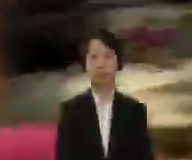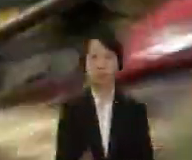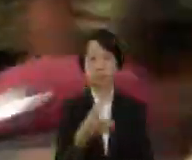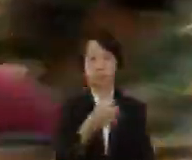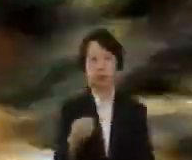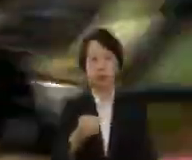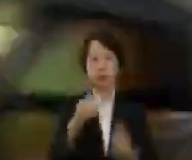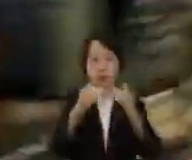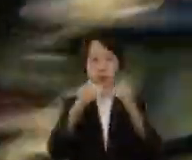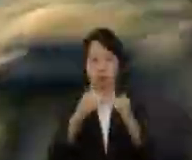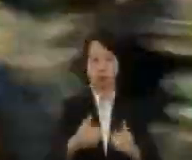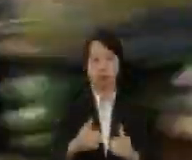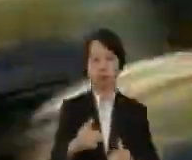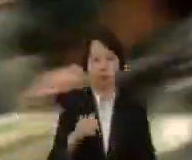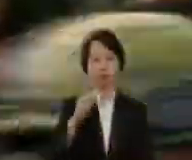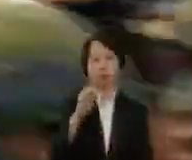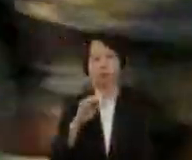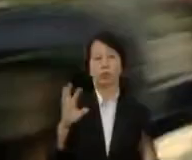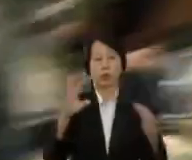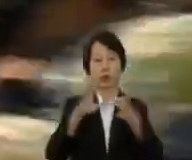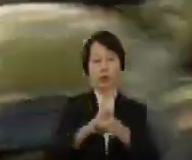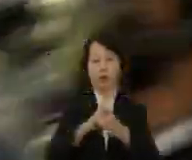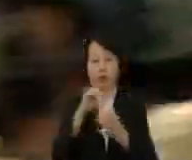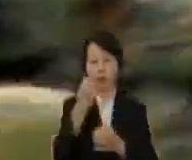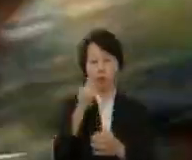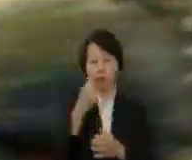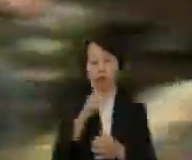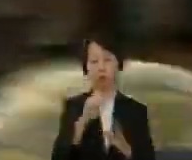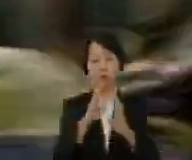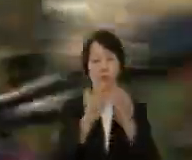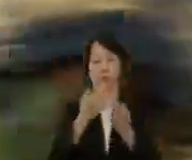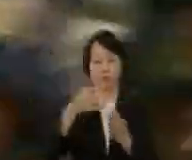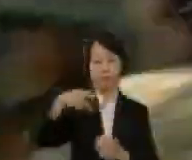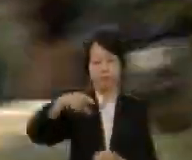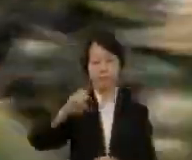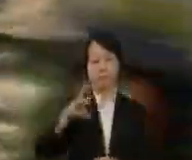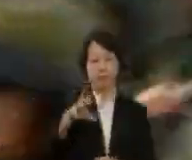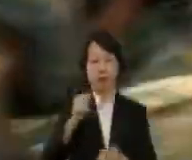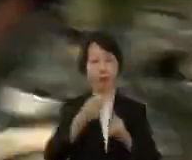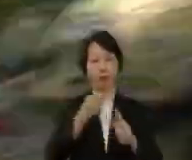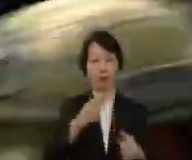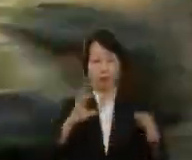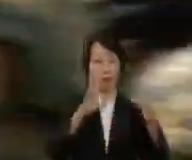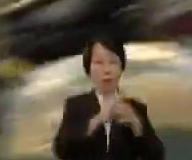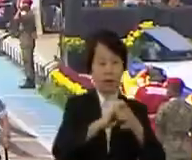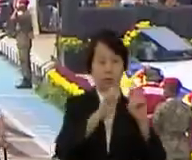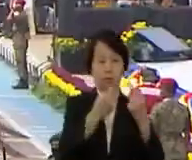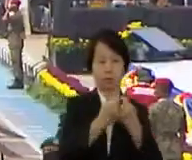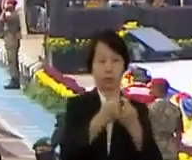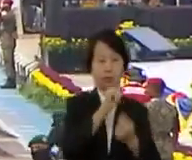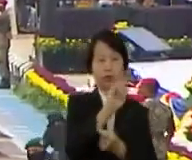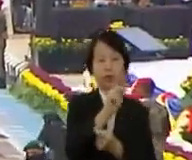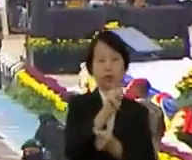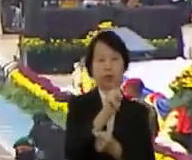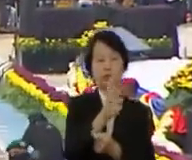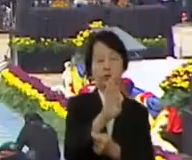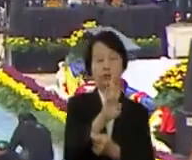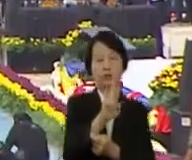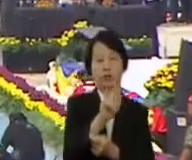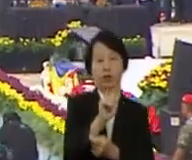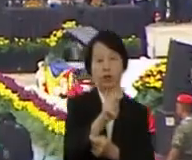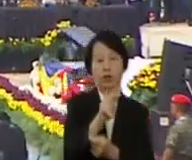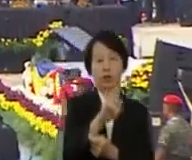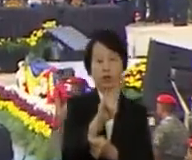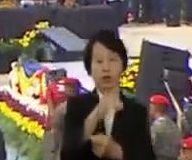Dan seterusnya, brass band gabungan 10 Brigade Para terdiri daripada gabungan pasukan infantry para